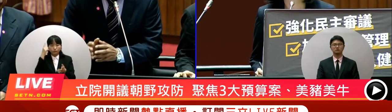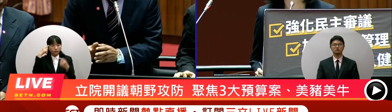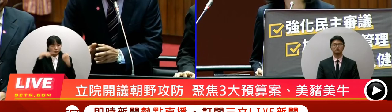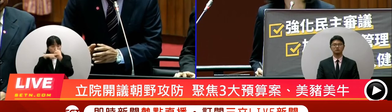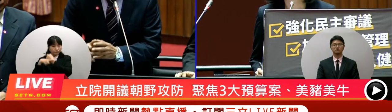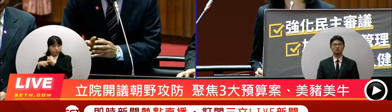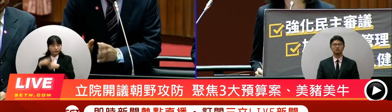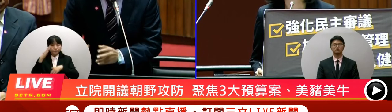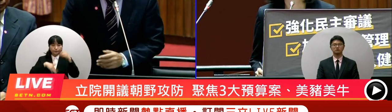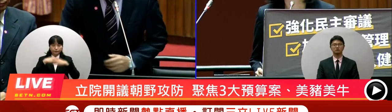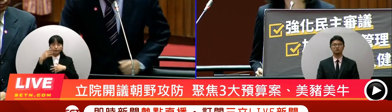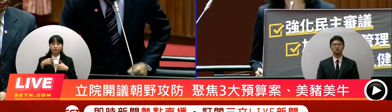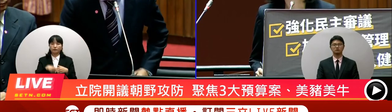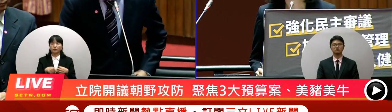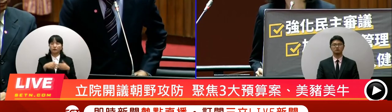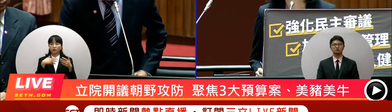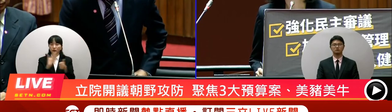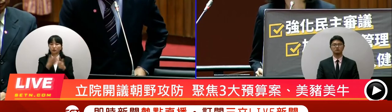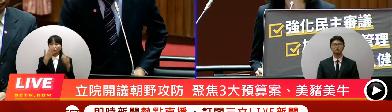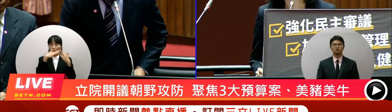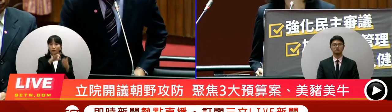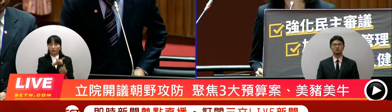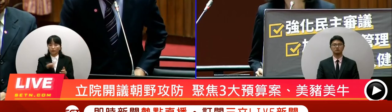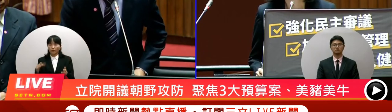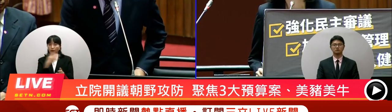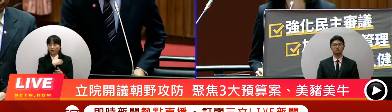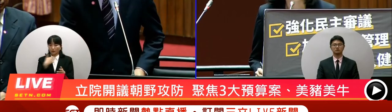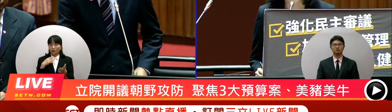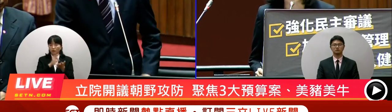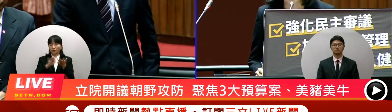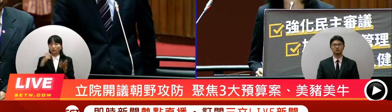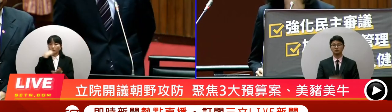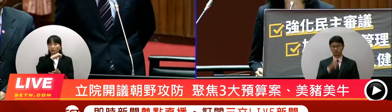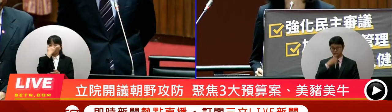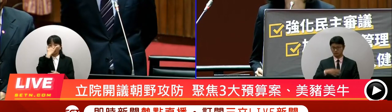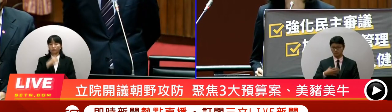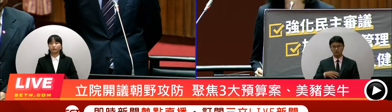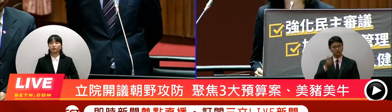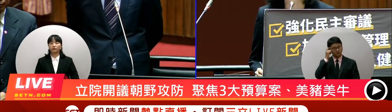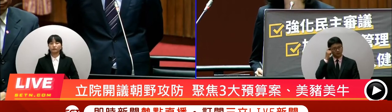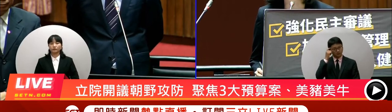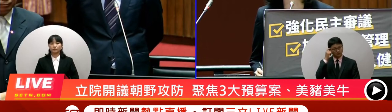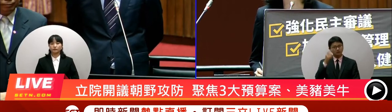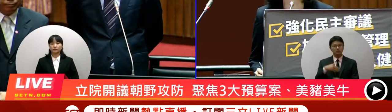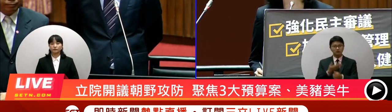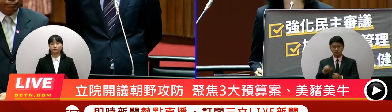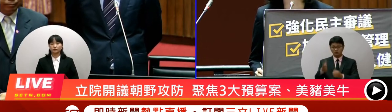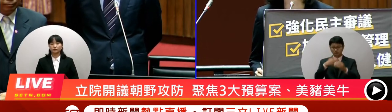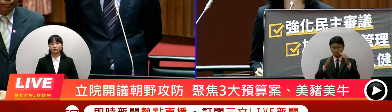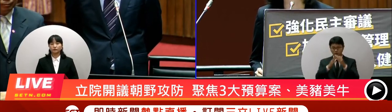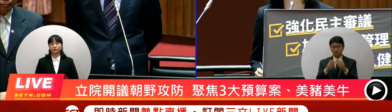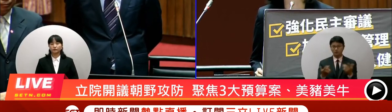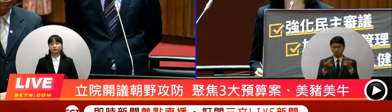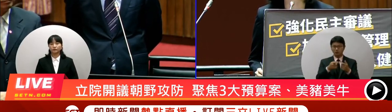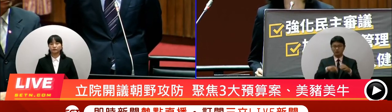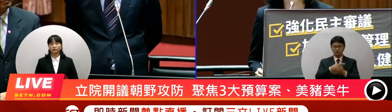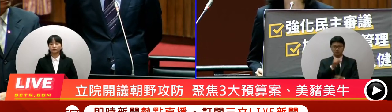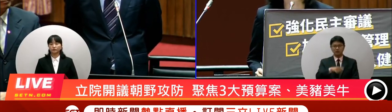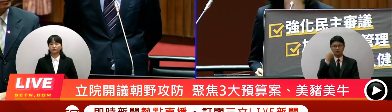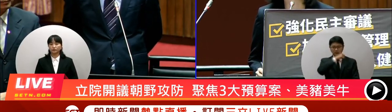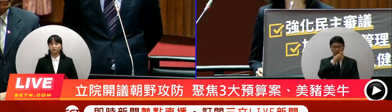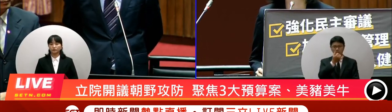共同配合，可以让所有的学校都使用我们的国产猪。 没错，我们也很想知道怎么样让学校能够完全的配合使用全部的国产猪肉，所以我们也